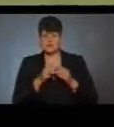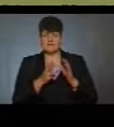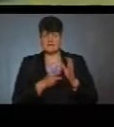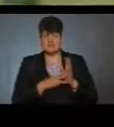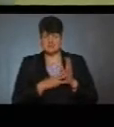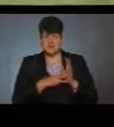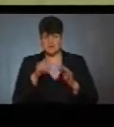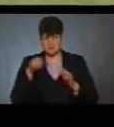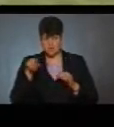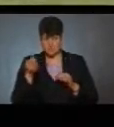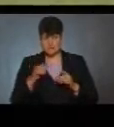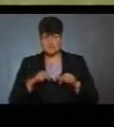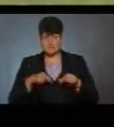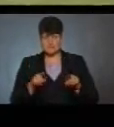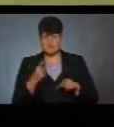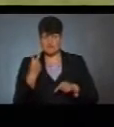голи.